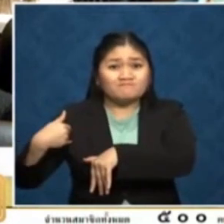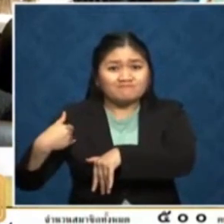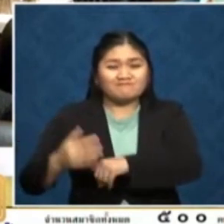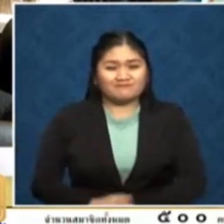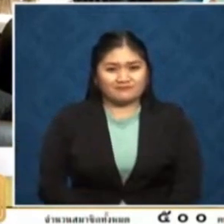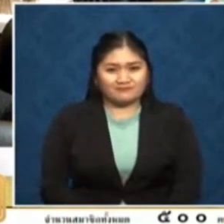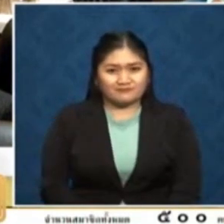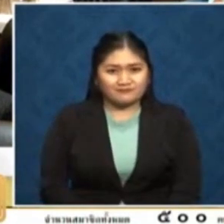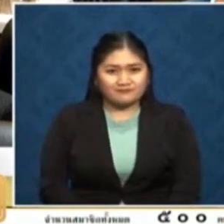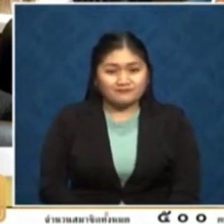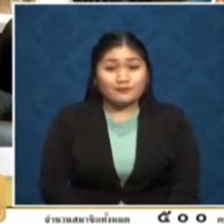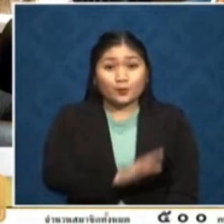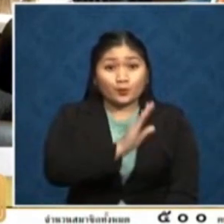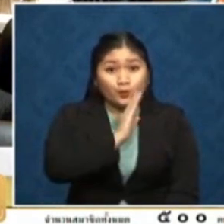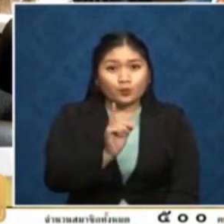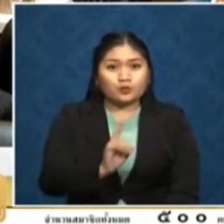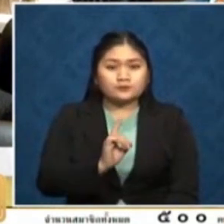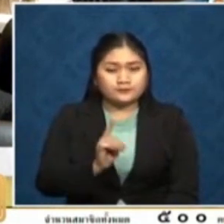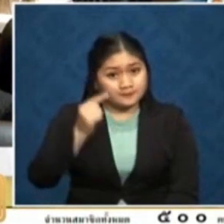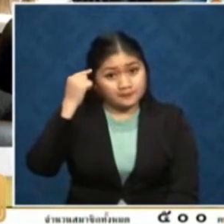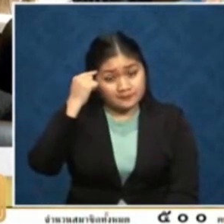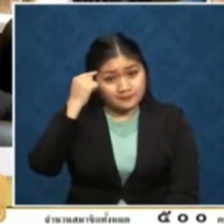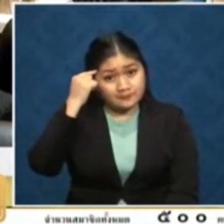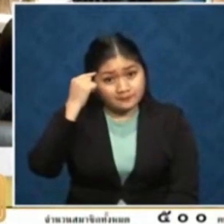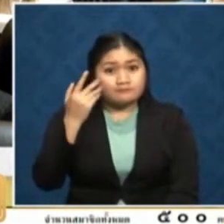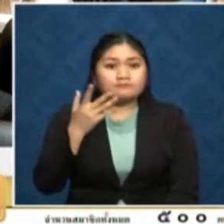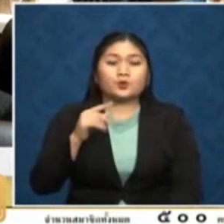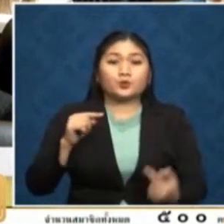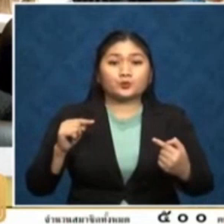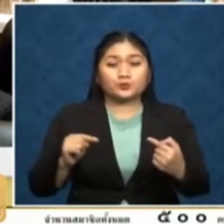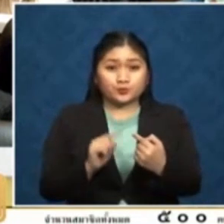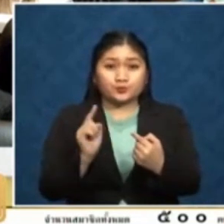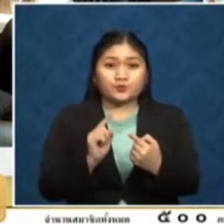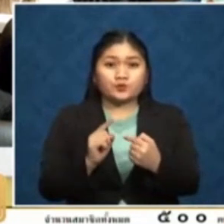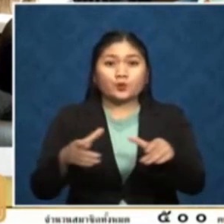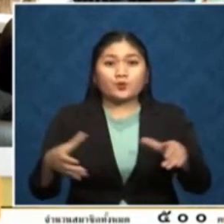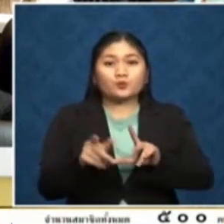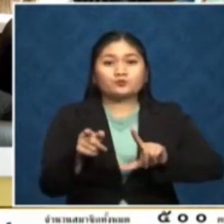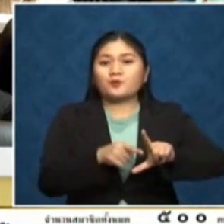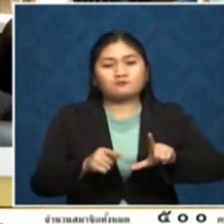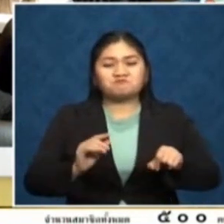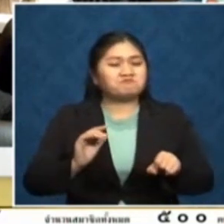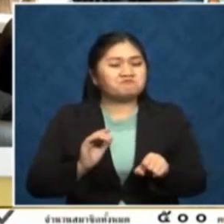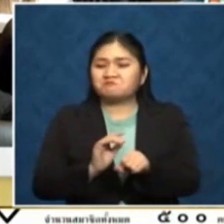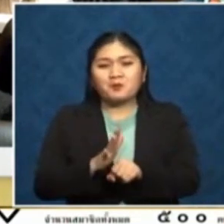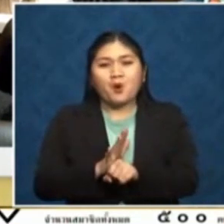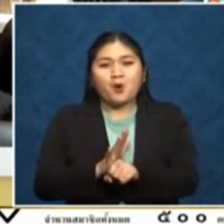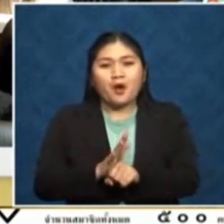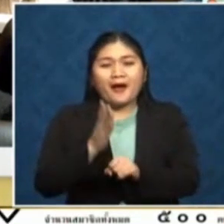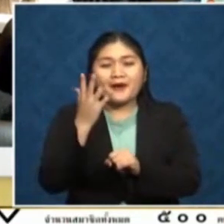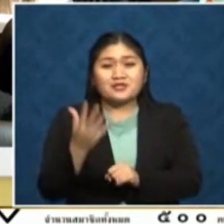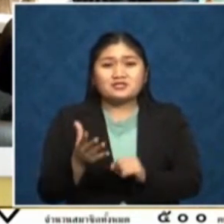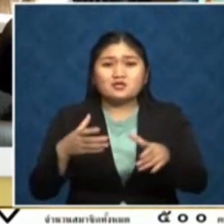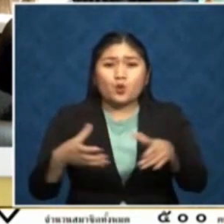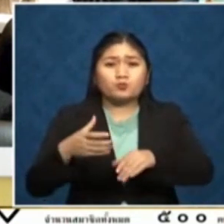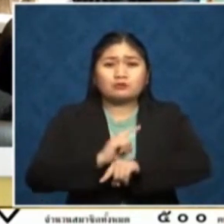าชิกของผมที่เป็นกรรมาธิการจากพรรคก้าวไกลก็เป็นบุคคลนอกทั้งนั้นนะครับซึ่งถามว่าถ้า